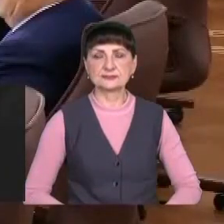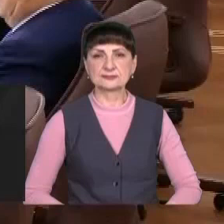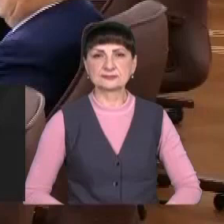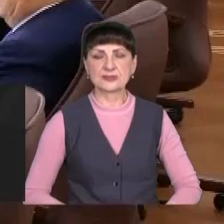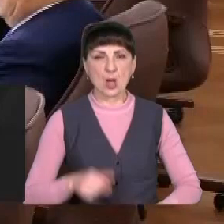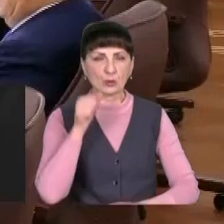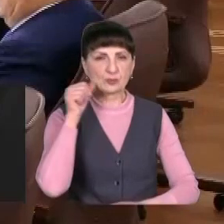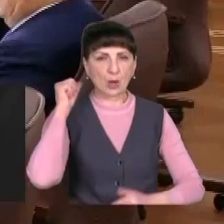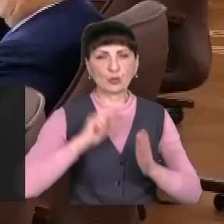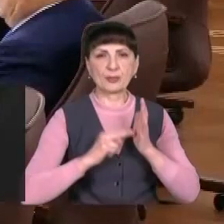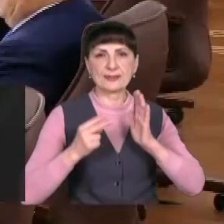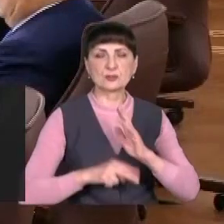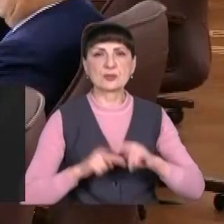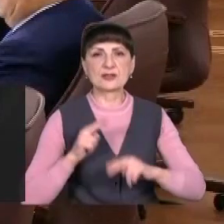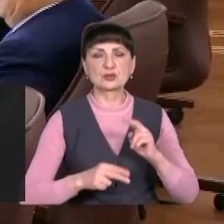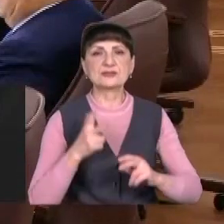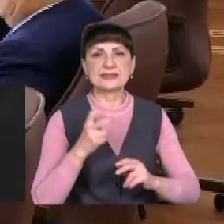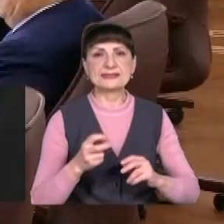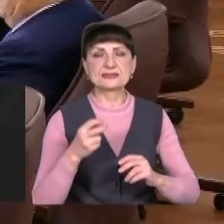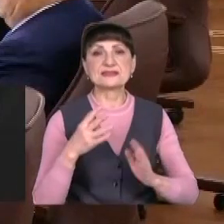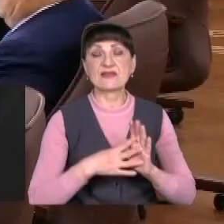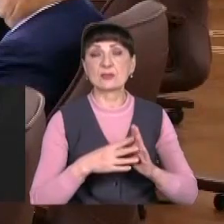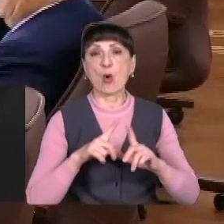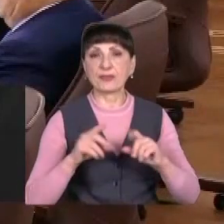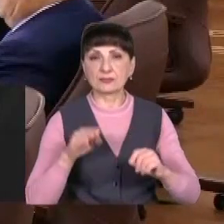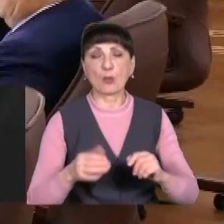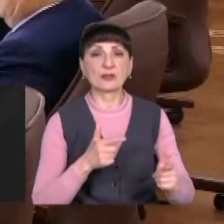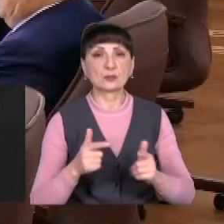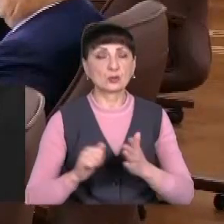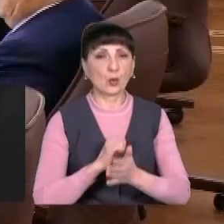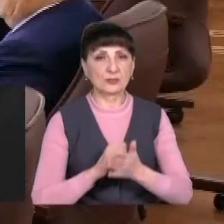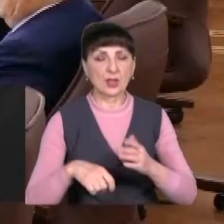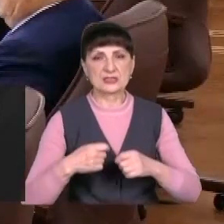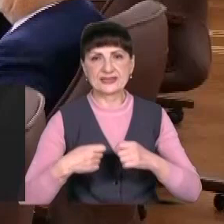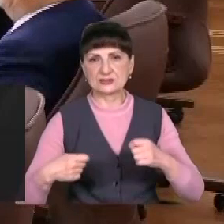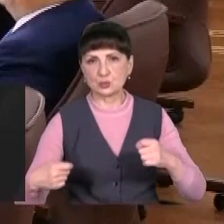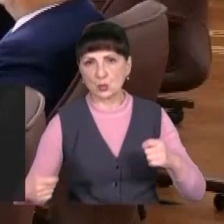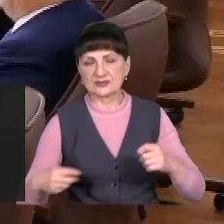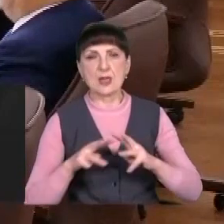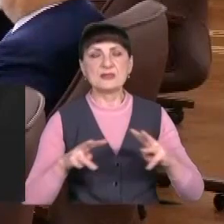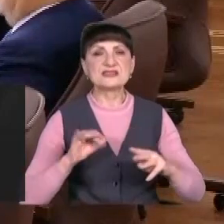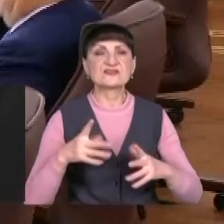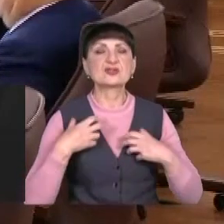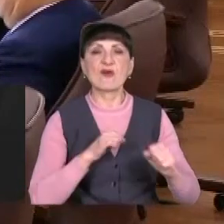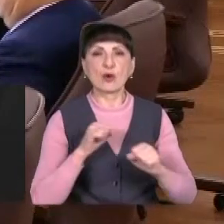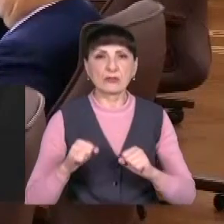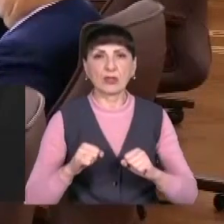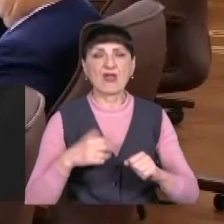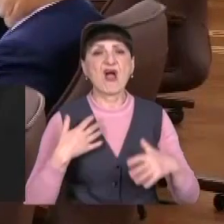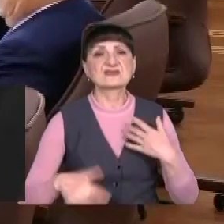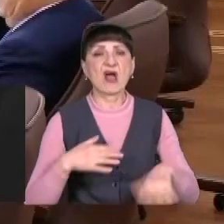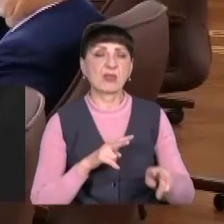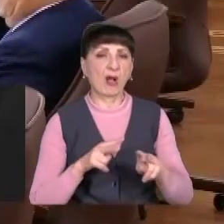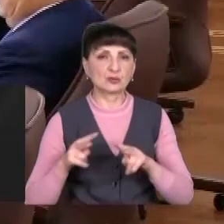В прошлом году планировалось построить 309 объектов, однако подготовка документации затянулась. Министерство здравоохранения ослабило